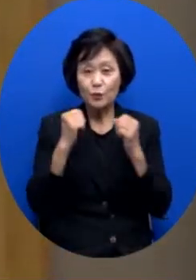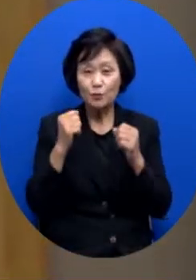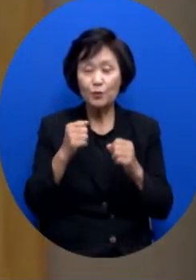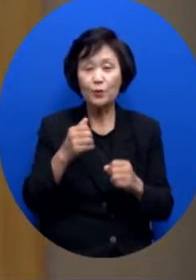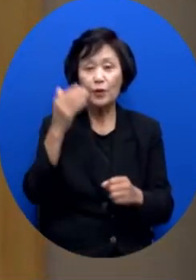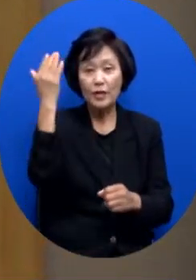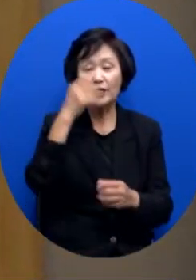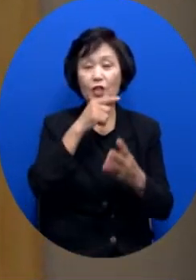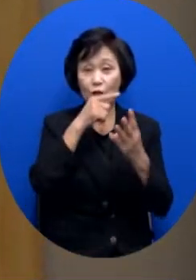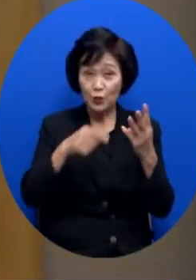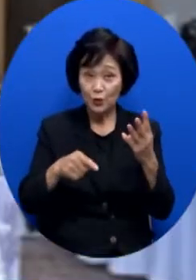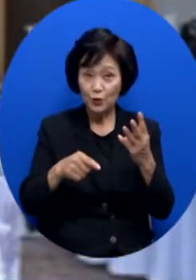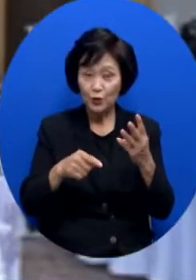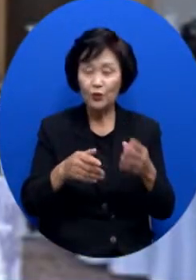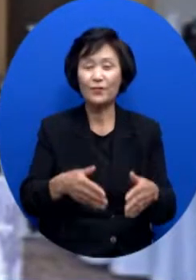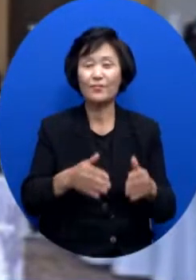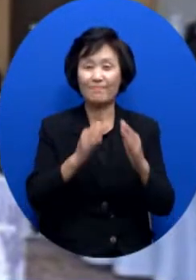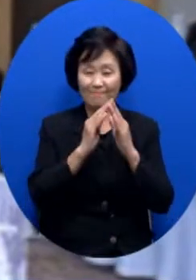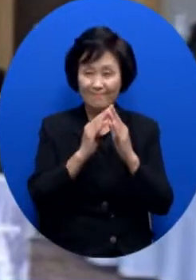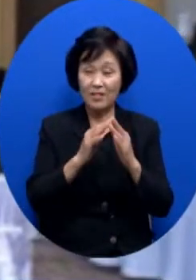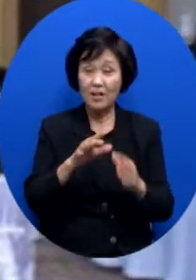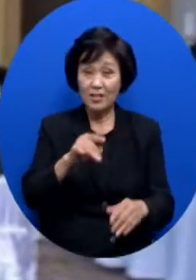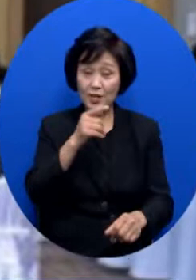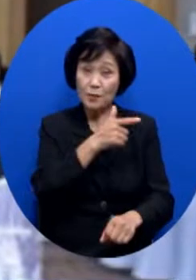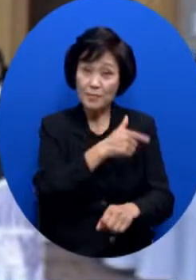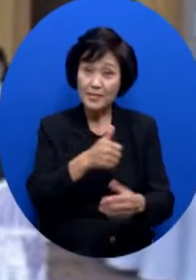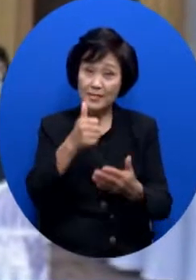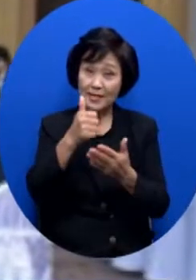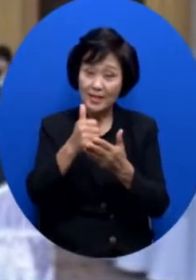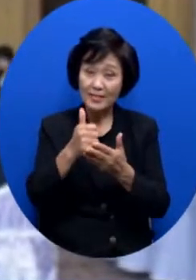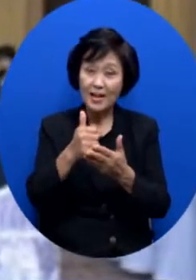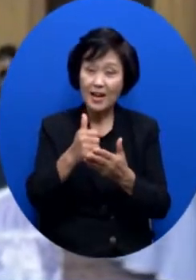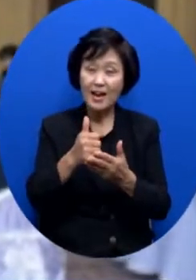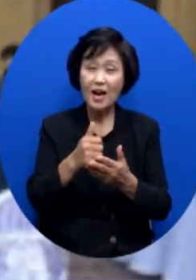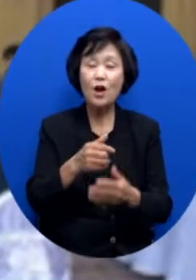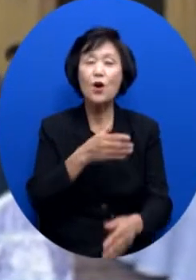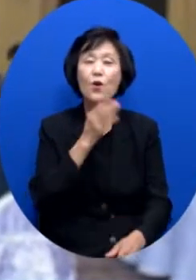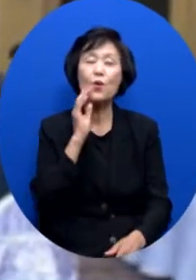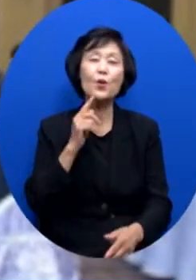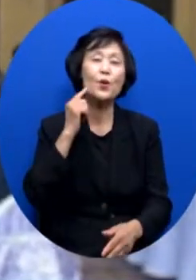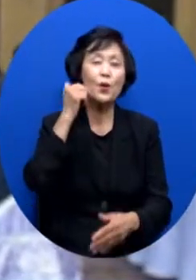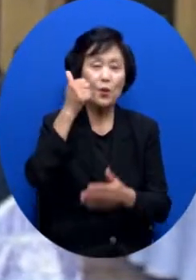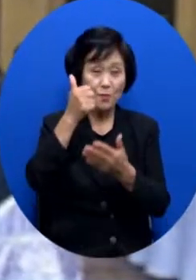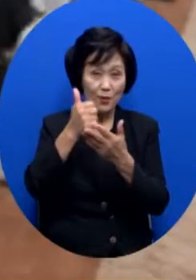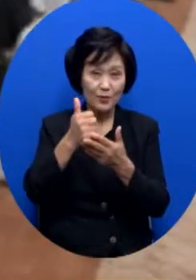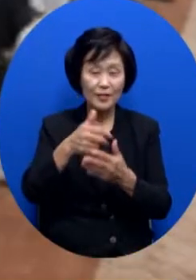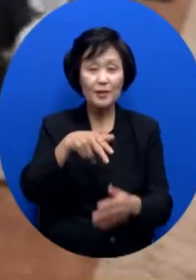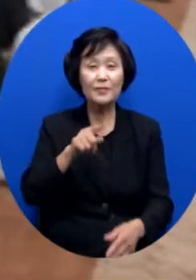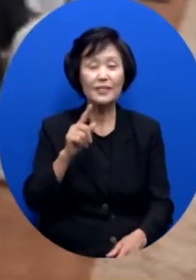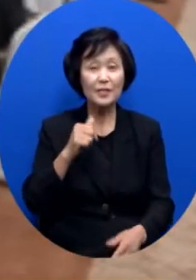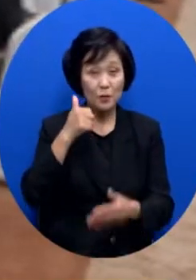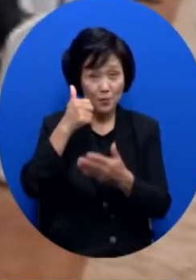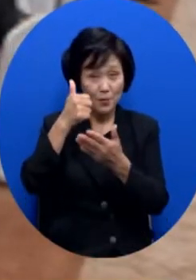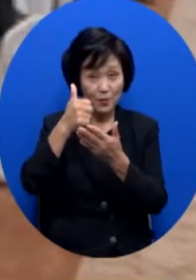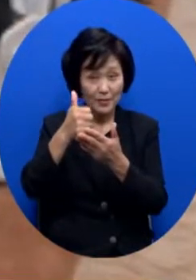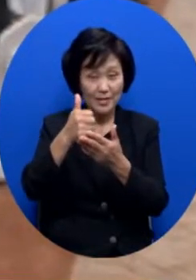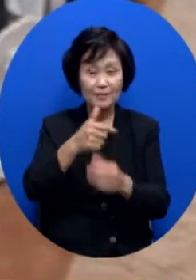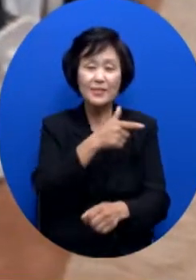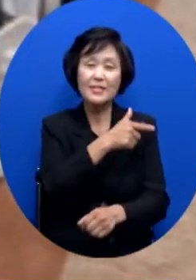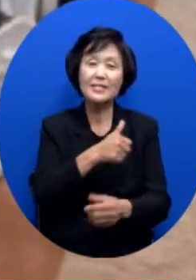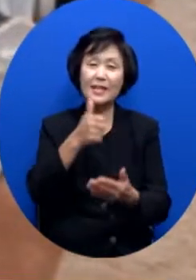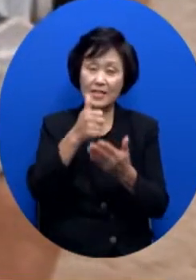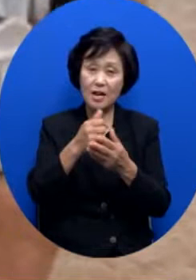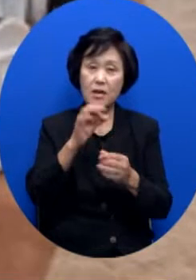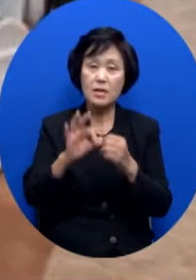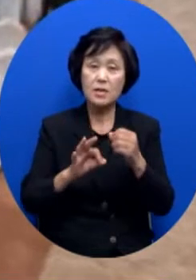됐습니다. 그래서 초대 이사장으로 우리 상담교회 원로 목사님이신 정삼수 목사님이 이사장으로서